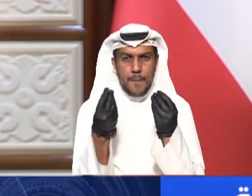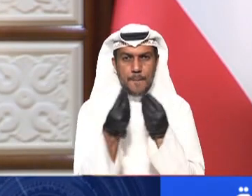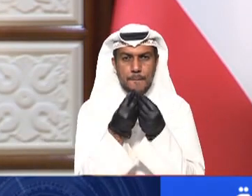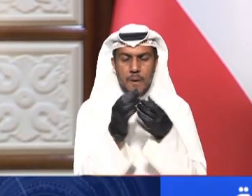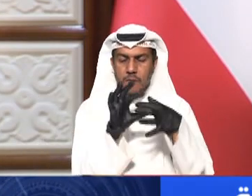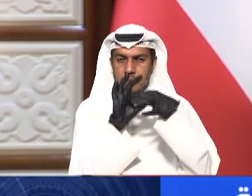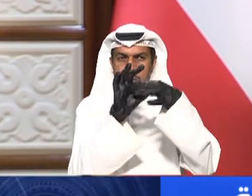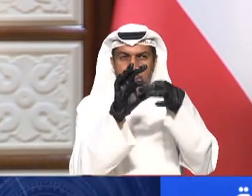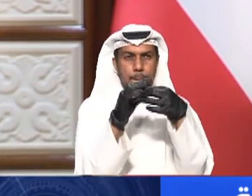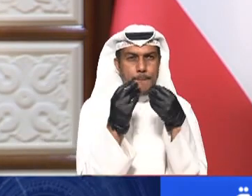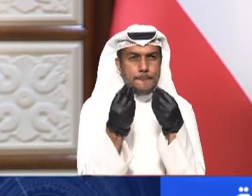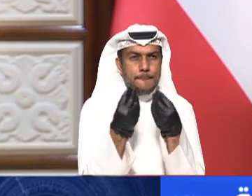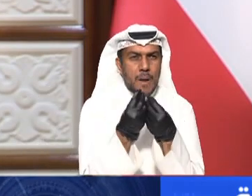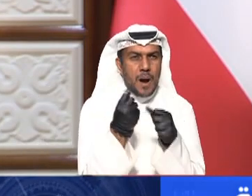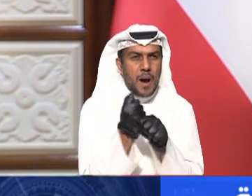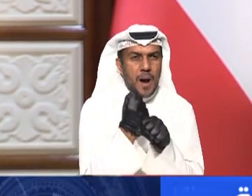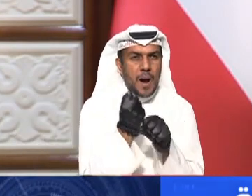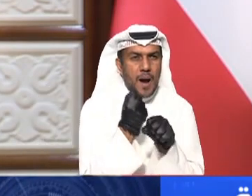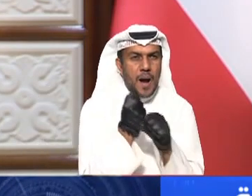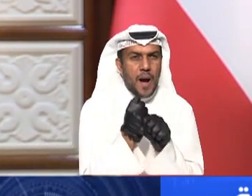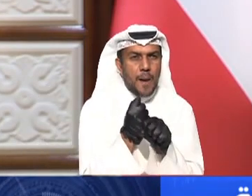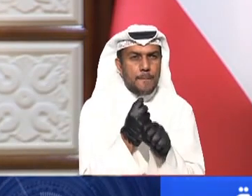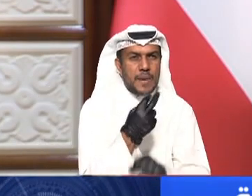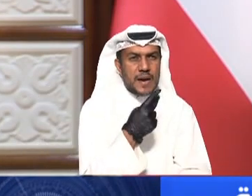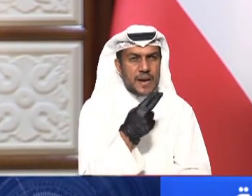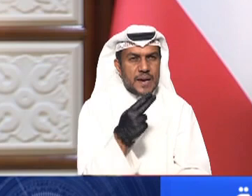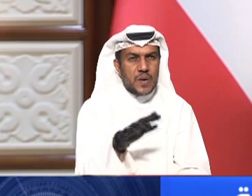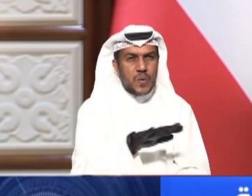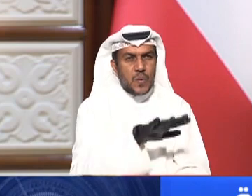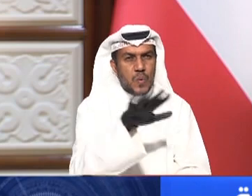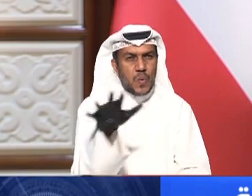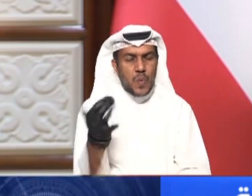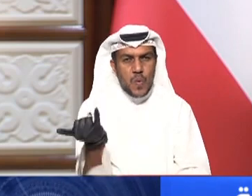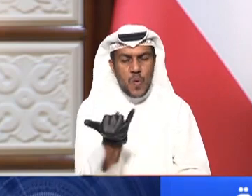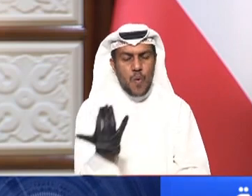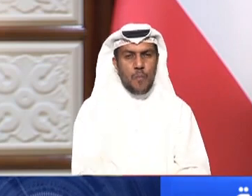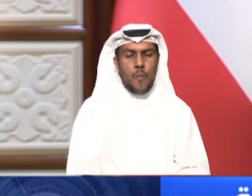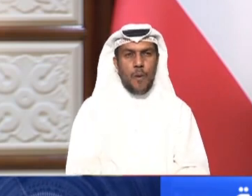واتفاقا مع الإجراءات اللي يعني تطلبها